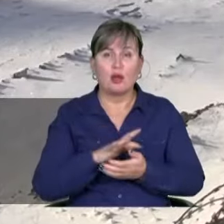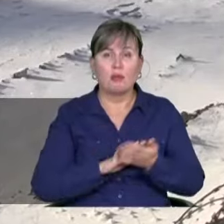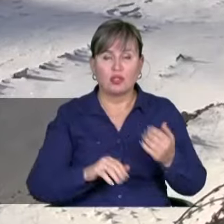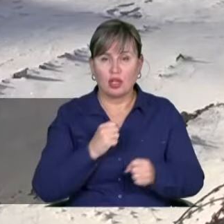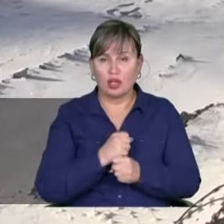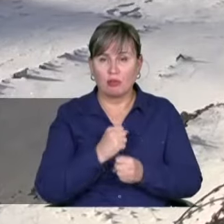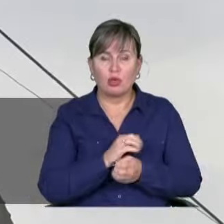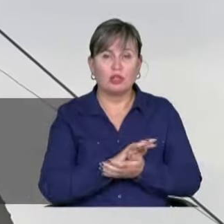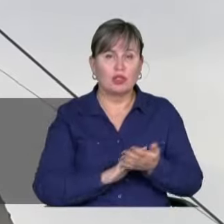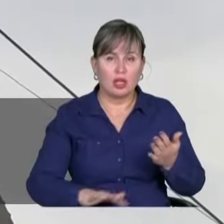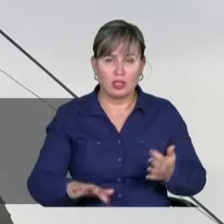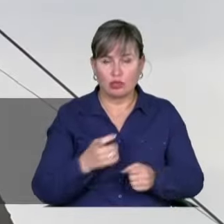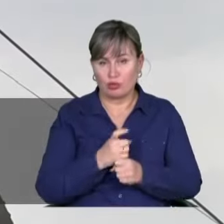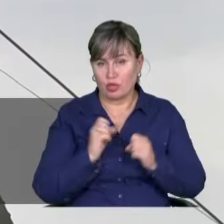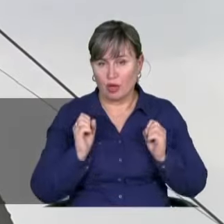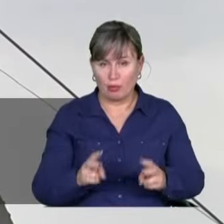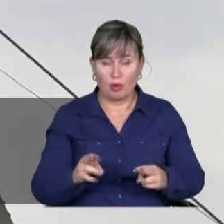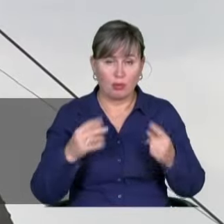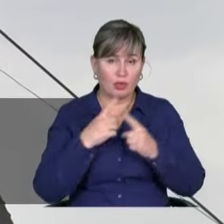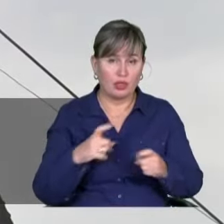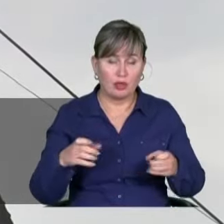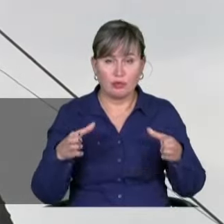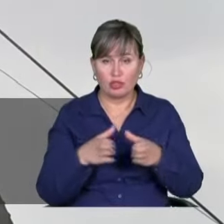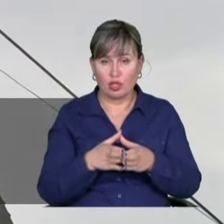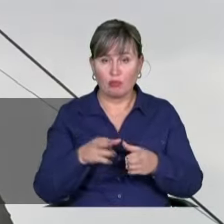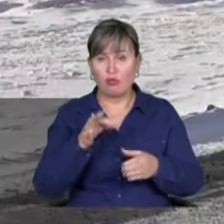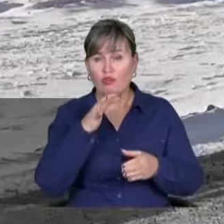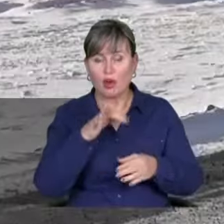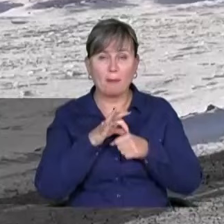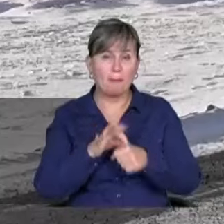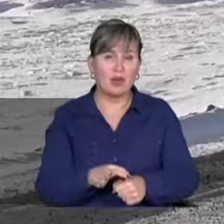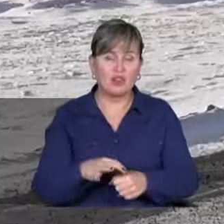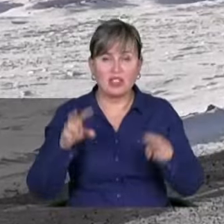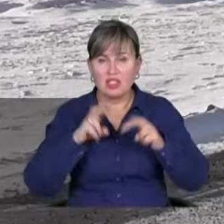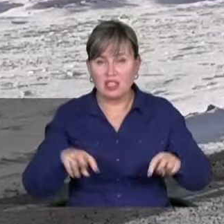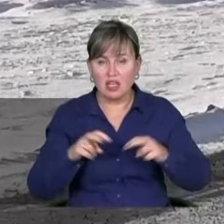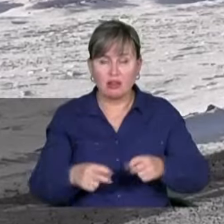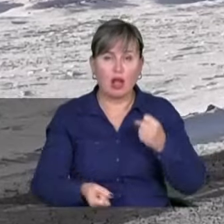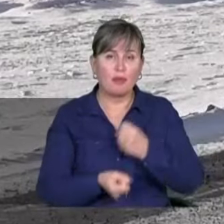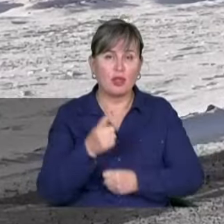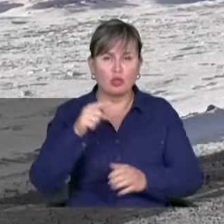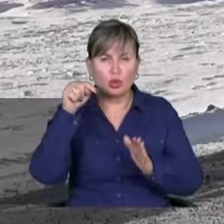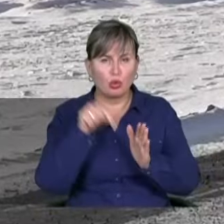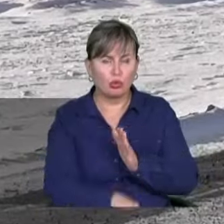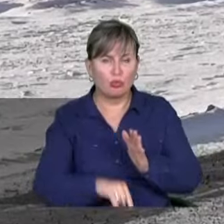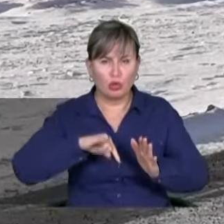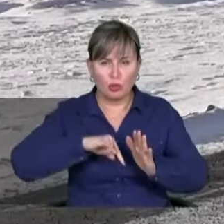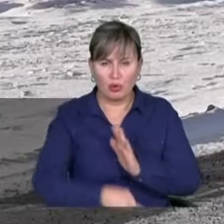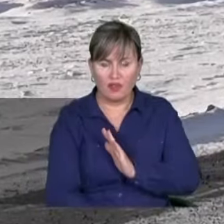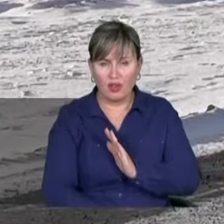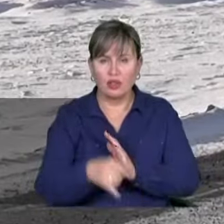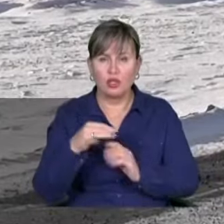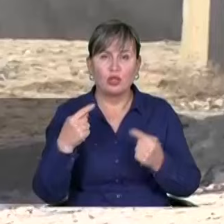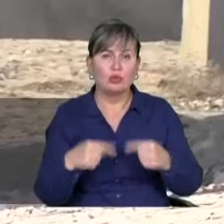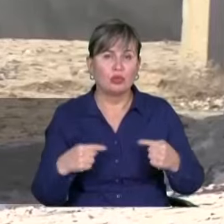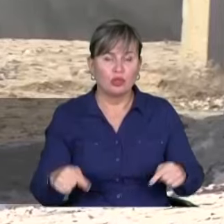работы дальше крайне опасно. По данным оперативного штаба, во время проведения исследования обнаружили глубокий провал в грунте и